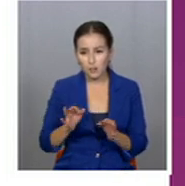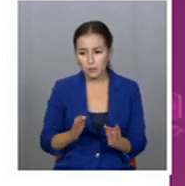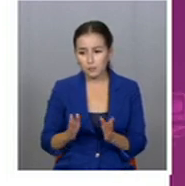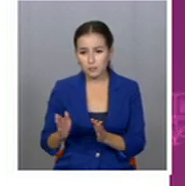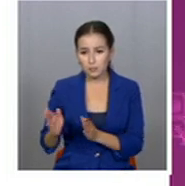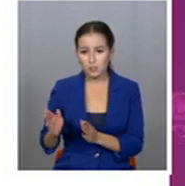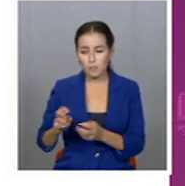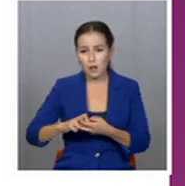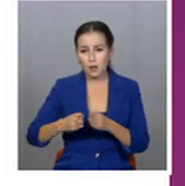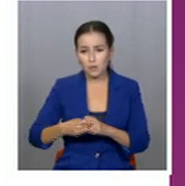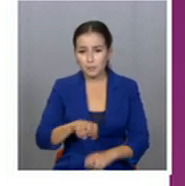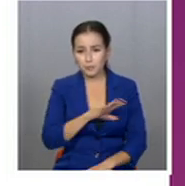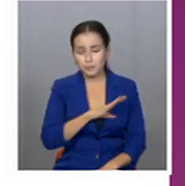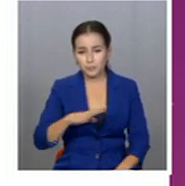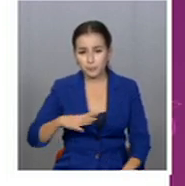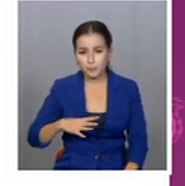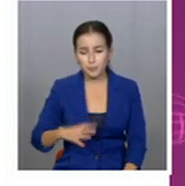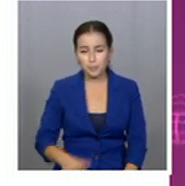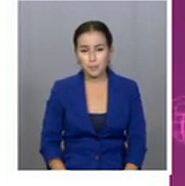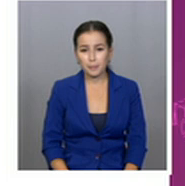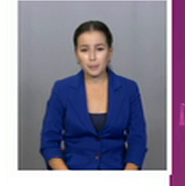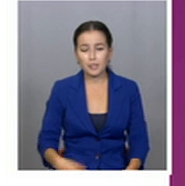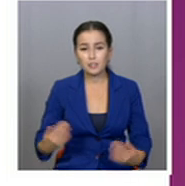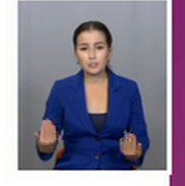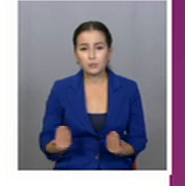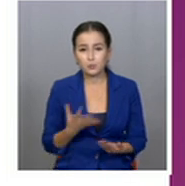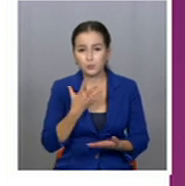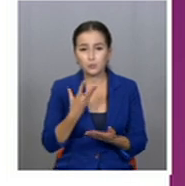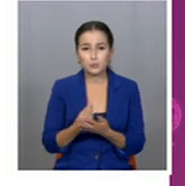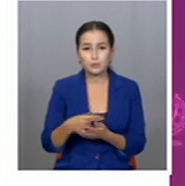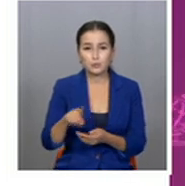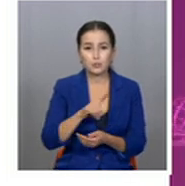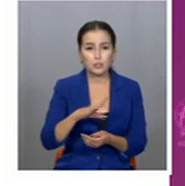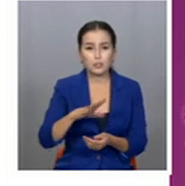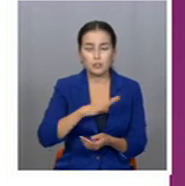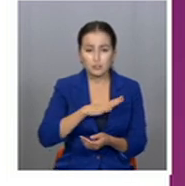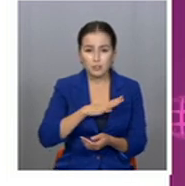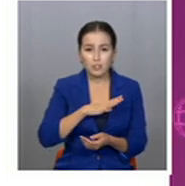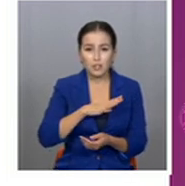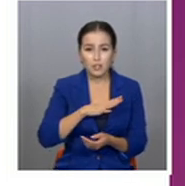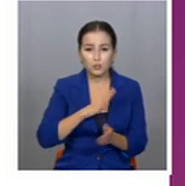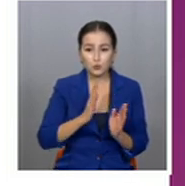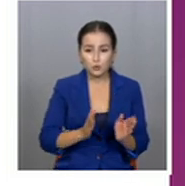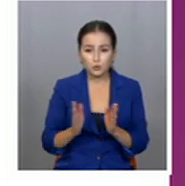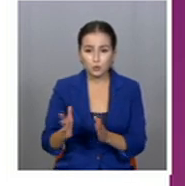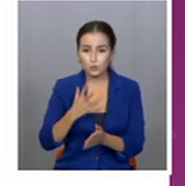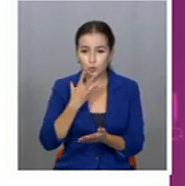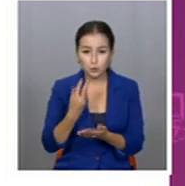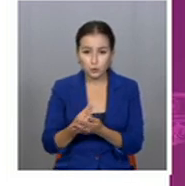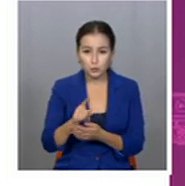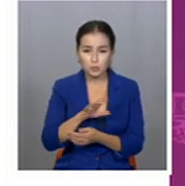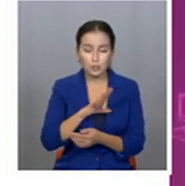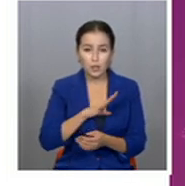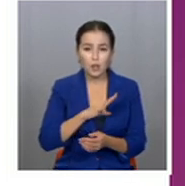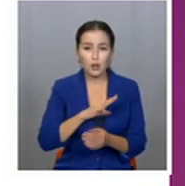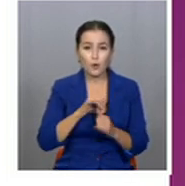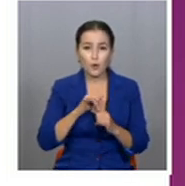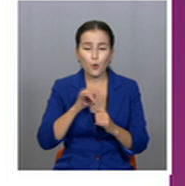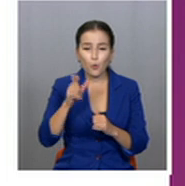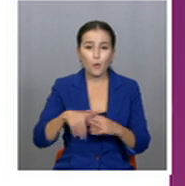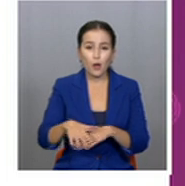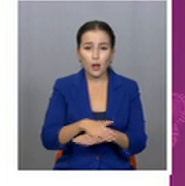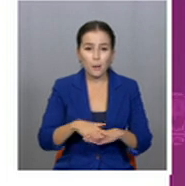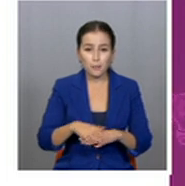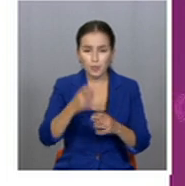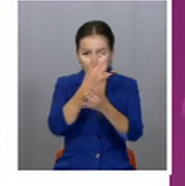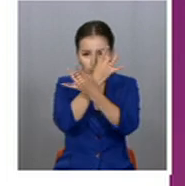екен. Тіршілікті қамтамасыз етудің жолға қойылған жүйесі қоғамның мәдени даму дәрежесін көрсетеді